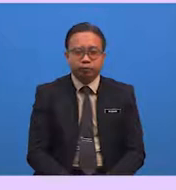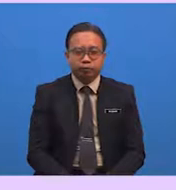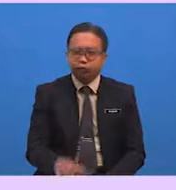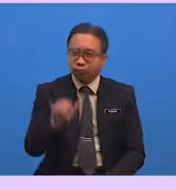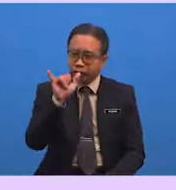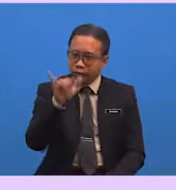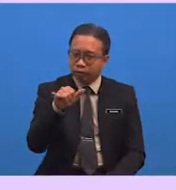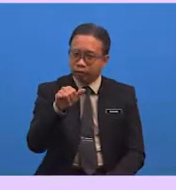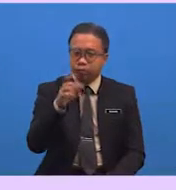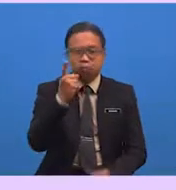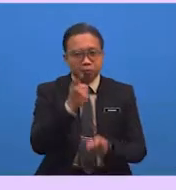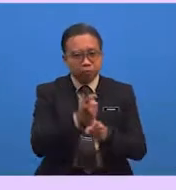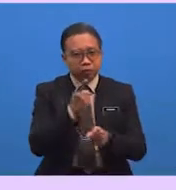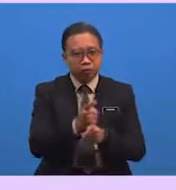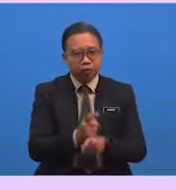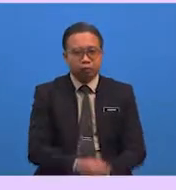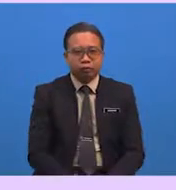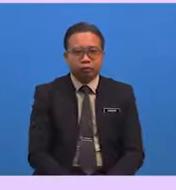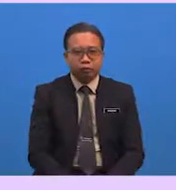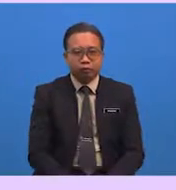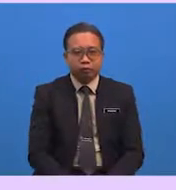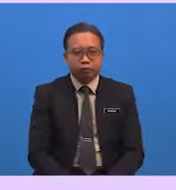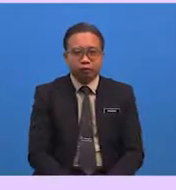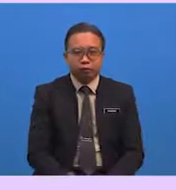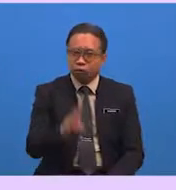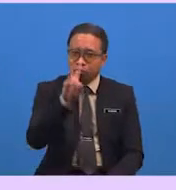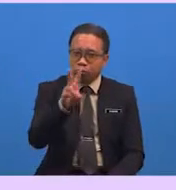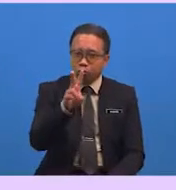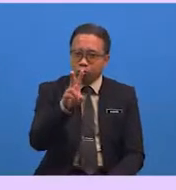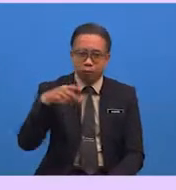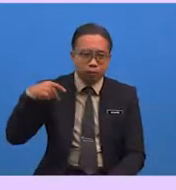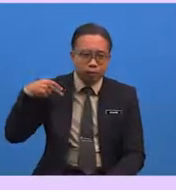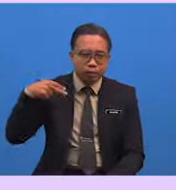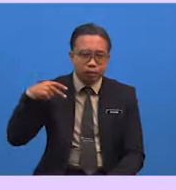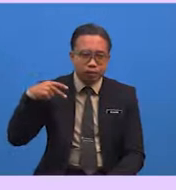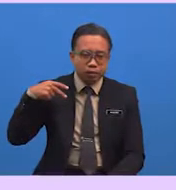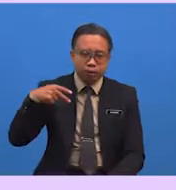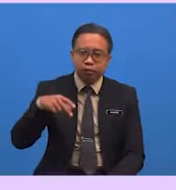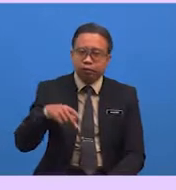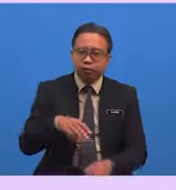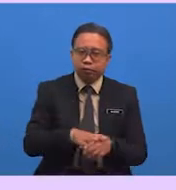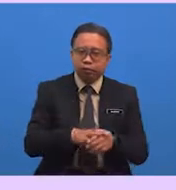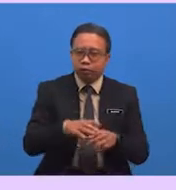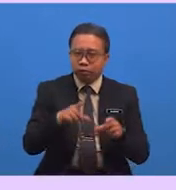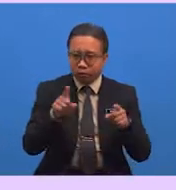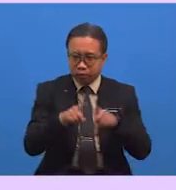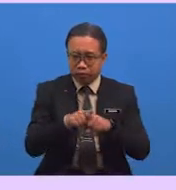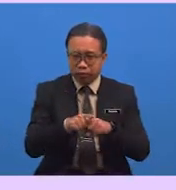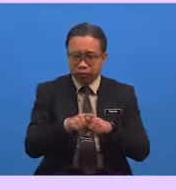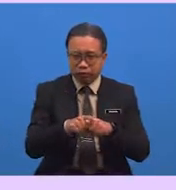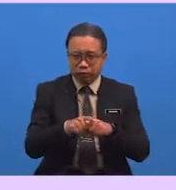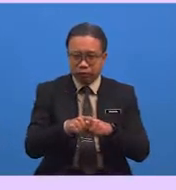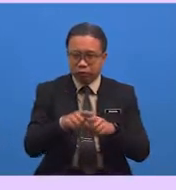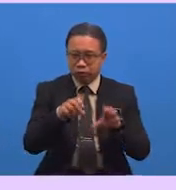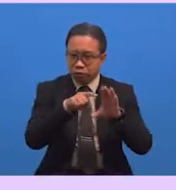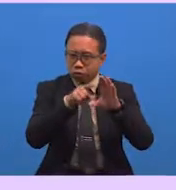Ya, tepat sekali. Terdapat dua pasangan sudut bersebelahan di sini, iaitu